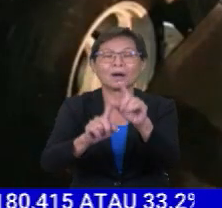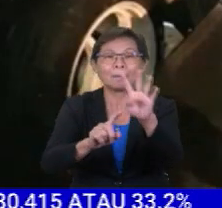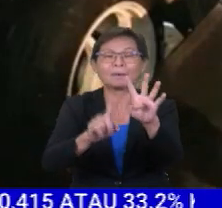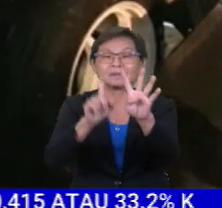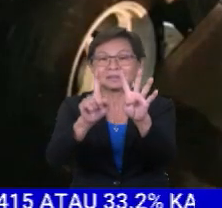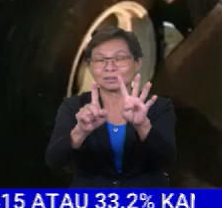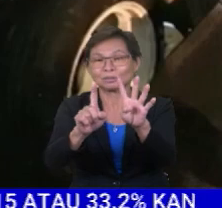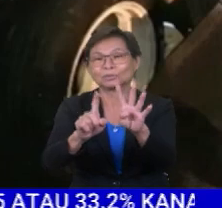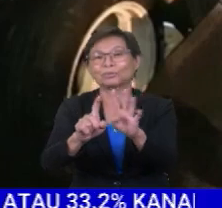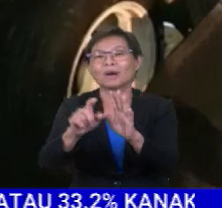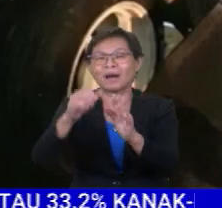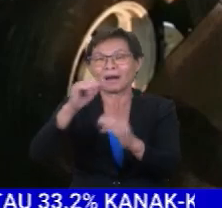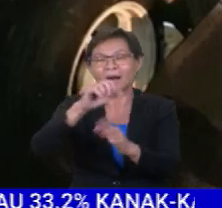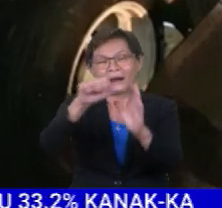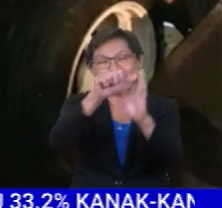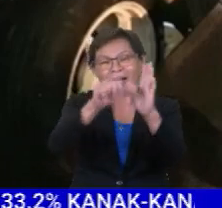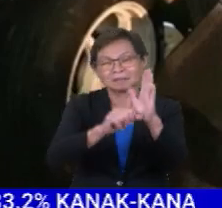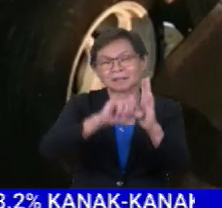Jalan 1987